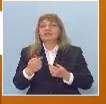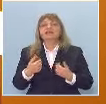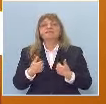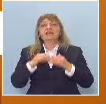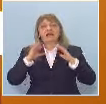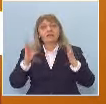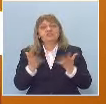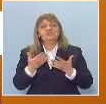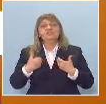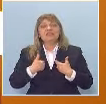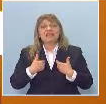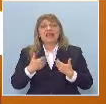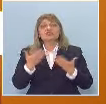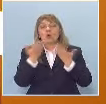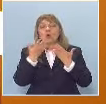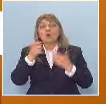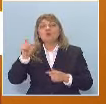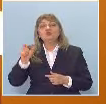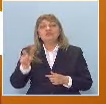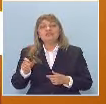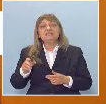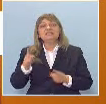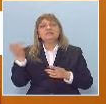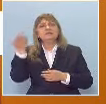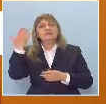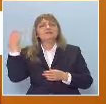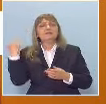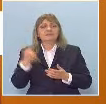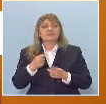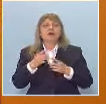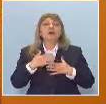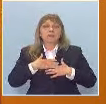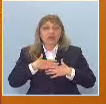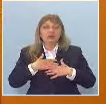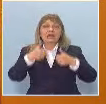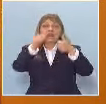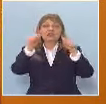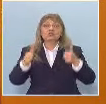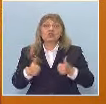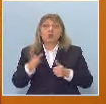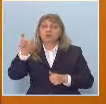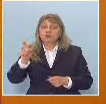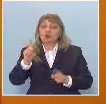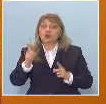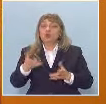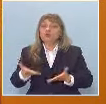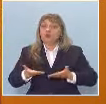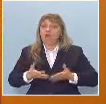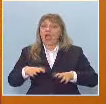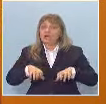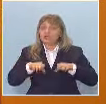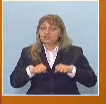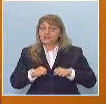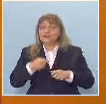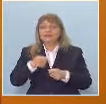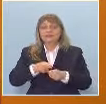наши възпитаници. Благодарим много на скулптура, който пое ангажимента да направи